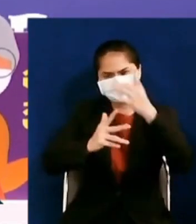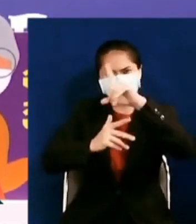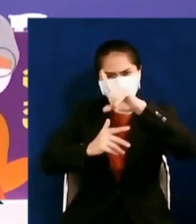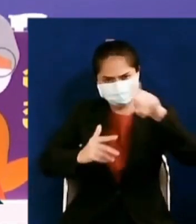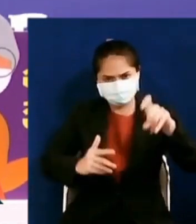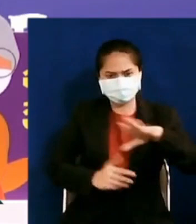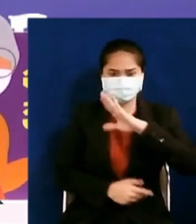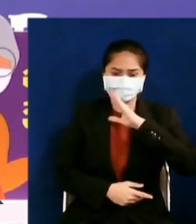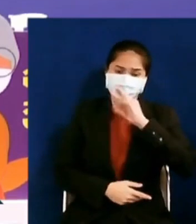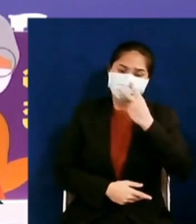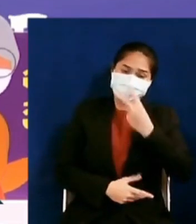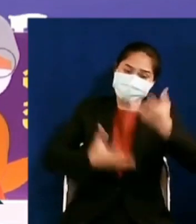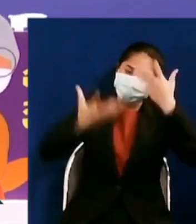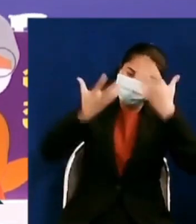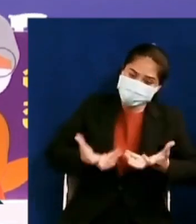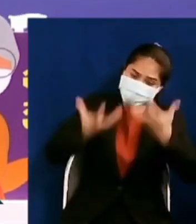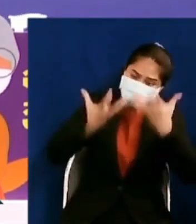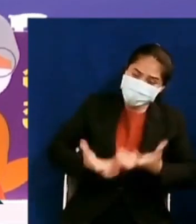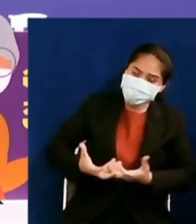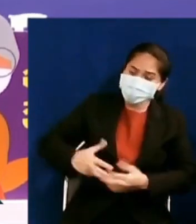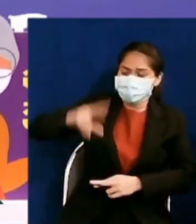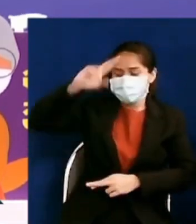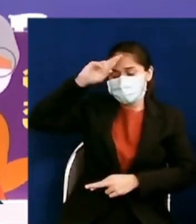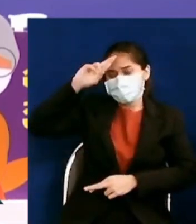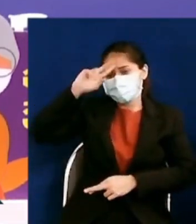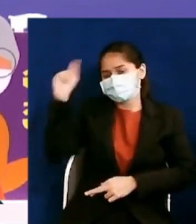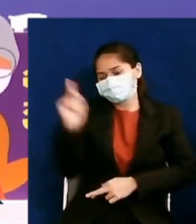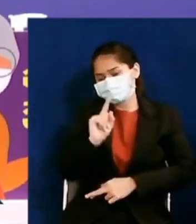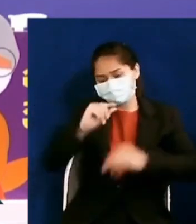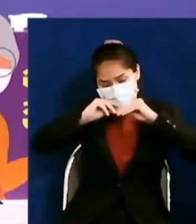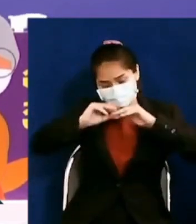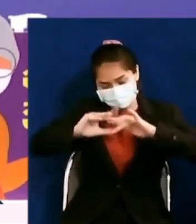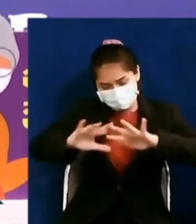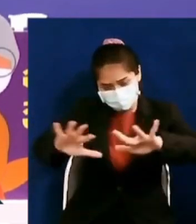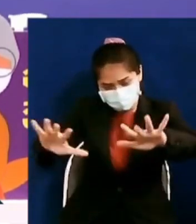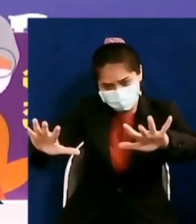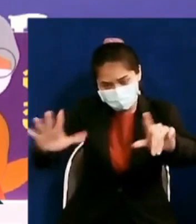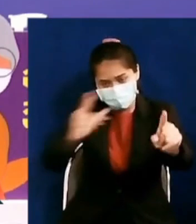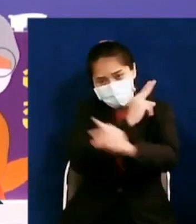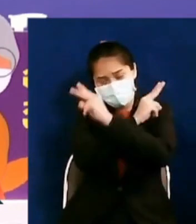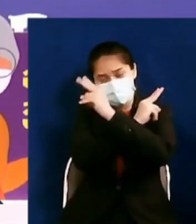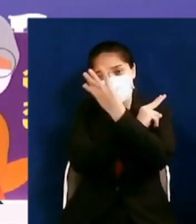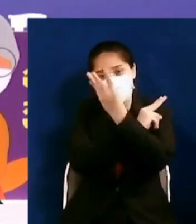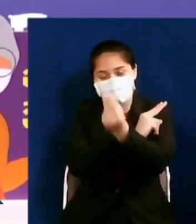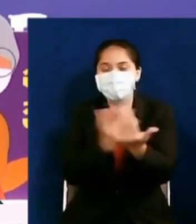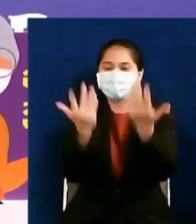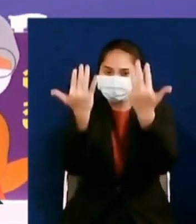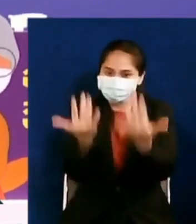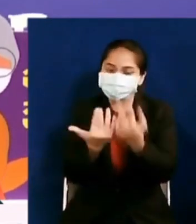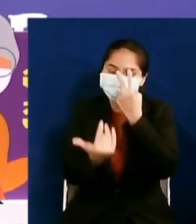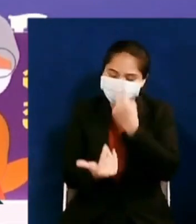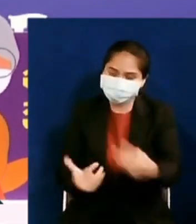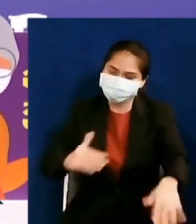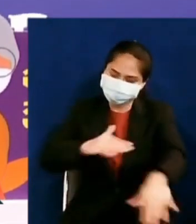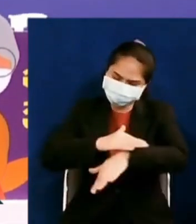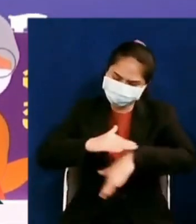งก็ต้องเป็นลบเจอที่หนึ่งเป็นบวกอีกที่หนึ่งก็ต้องเป็นบวกเช่นเดียวกันนะคะอย่างไรก็ตามตอนนี้น้ำยาตรวจของอย.ที่ผ่านอย.เนี่ยมี